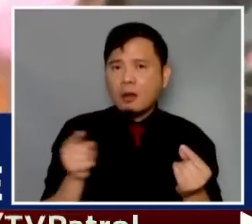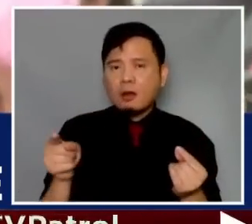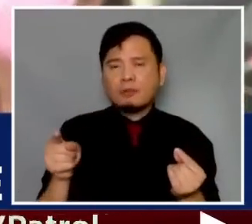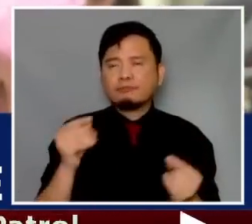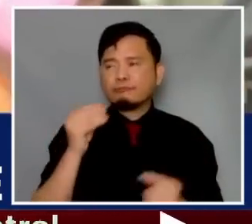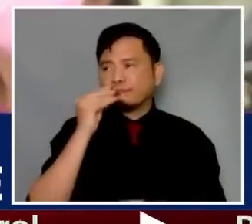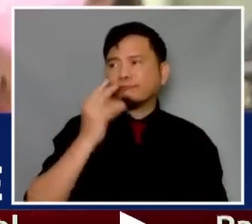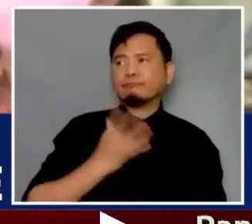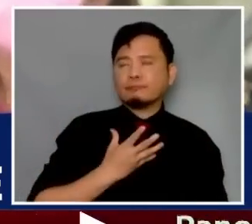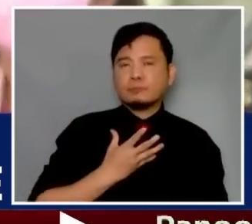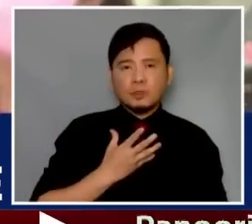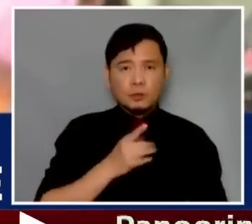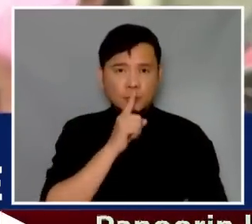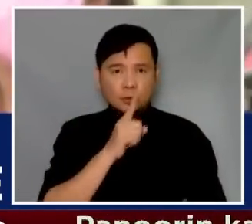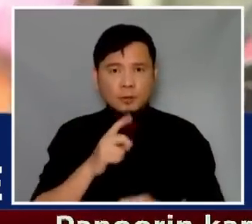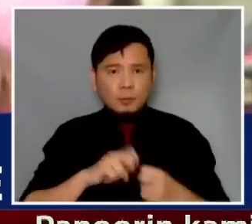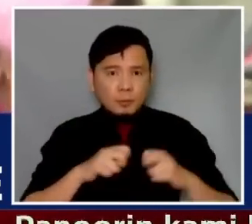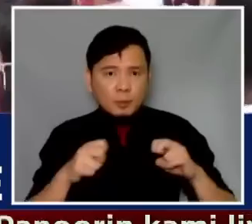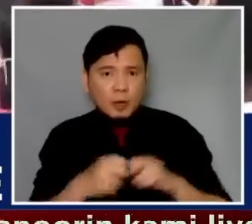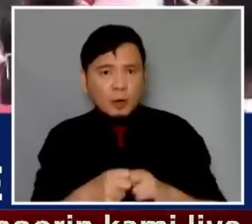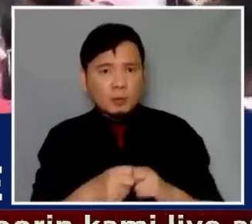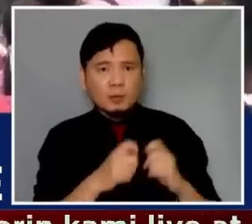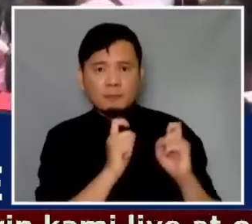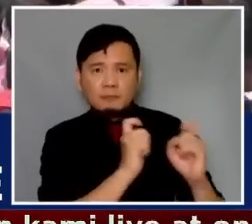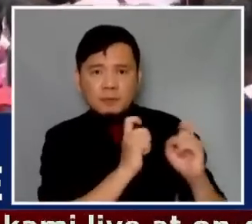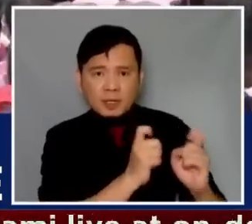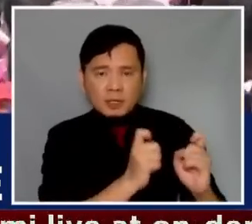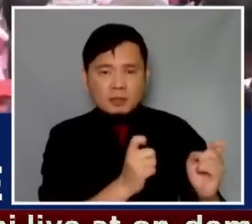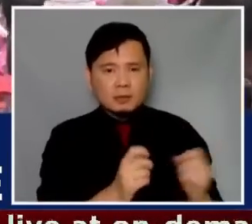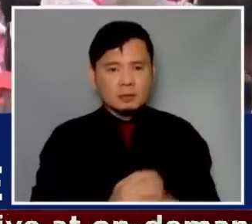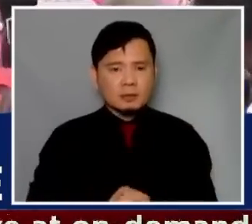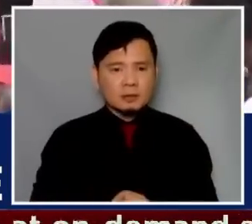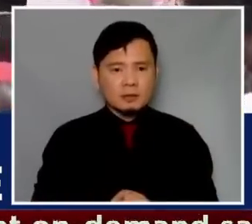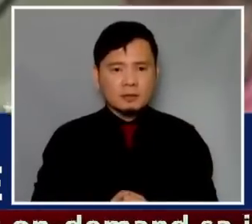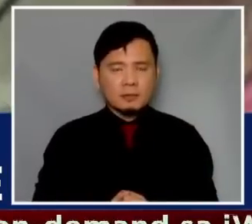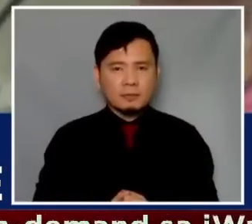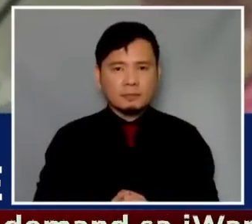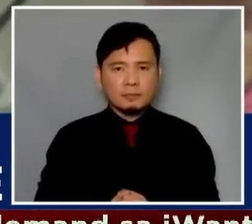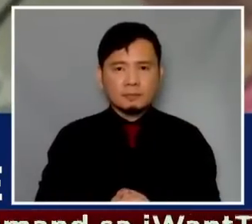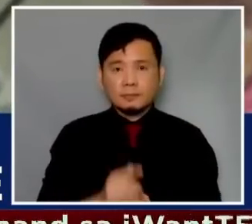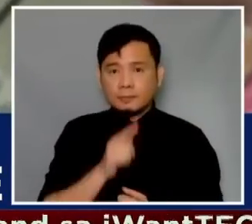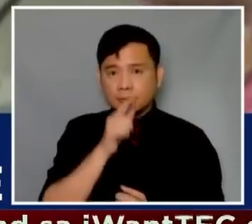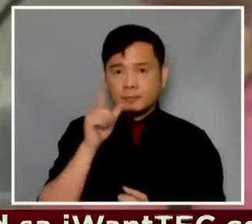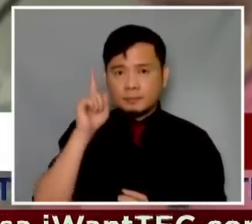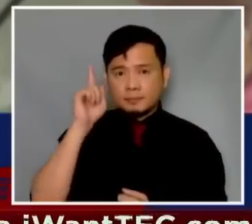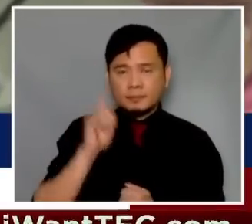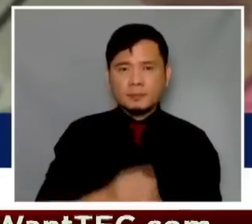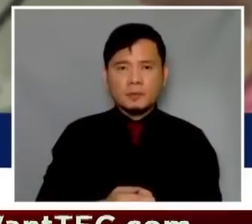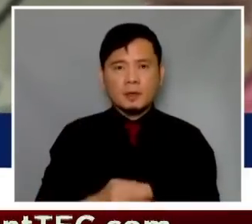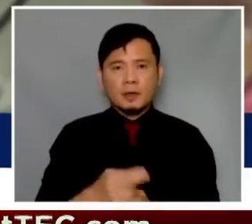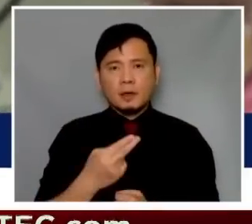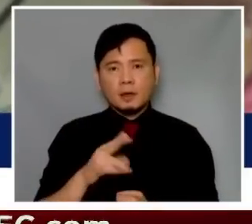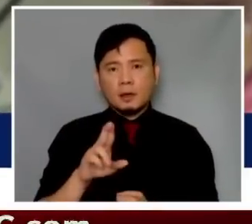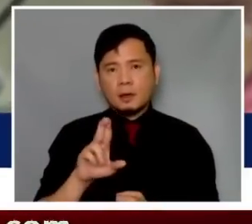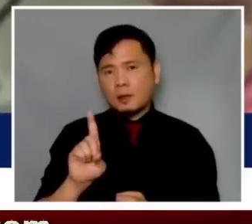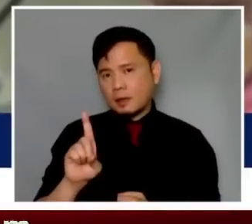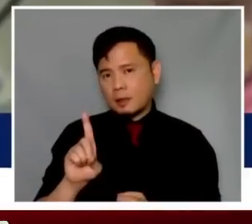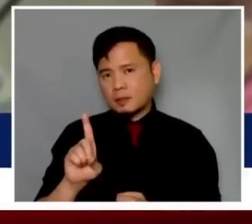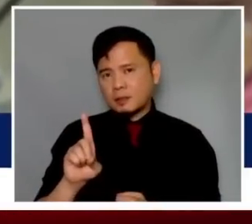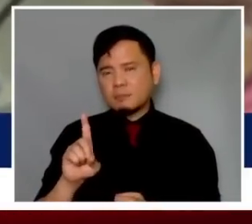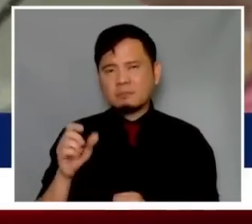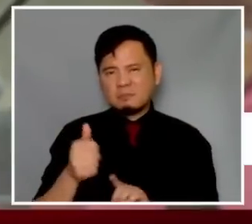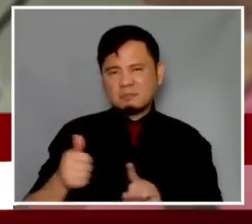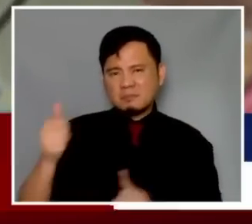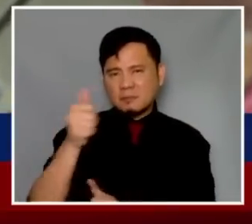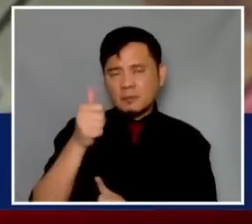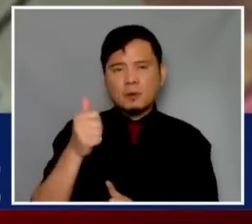isang naiging problema nating mga mangingisda. Naging head si chair ako ng ilang buwan, yun po sana yung